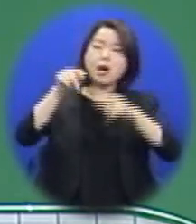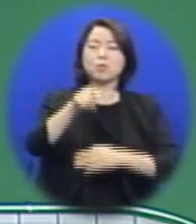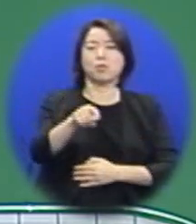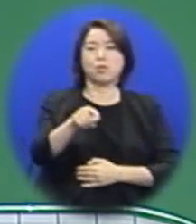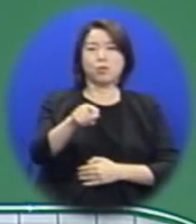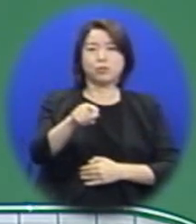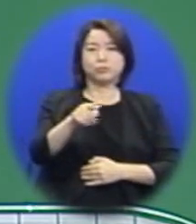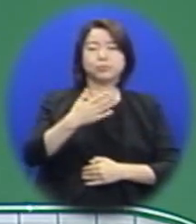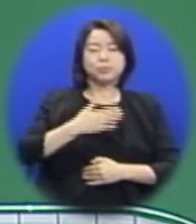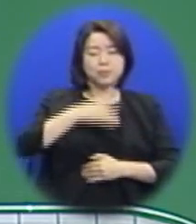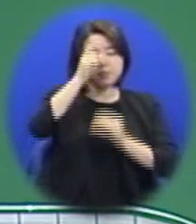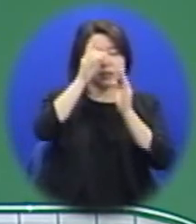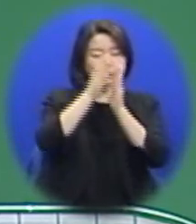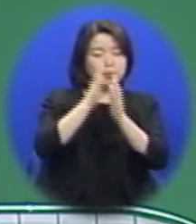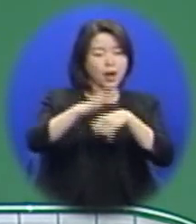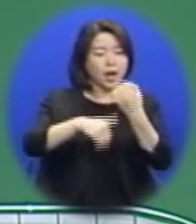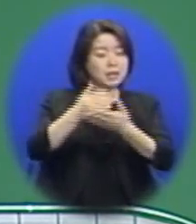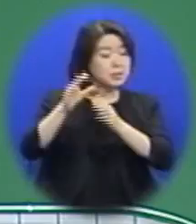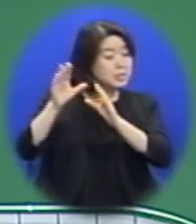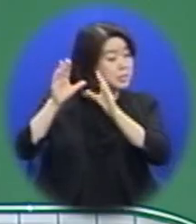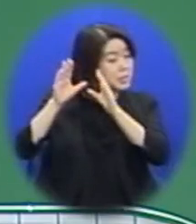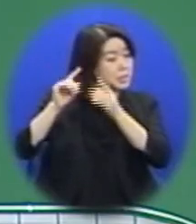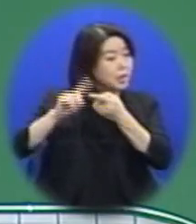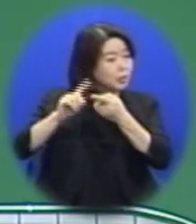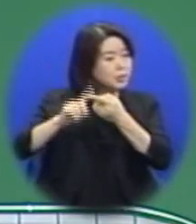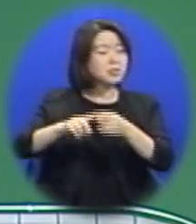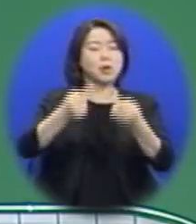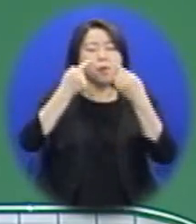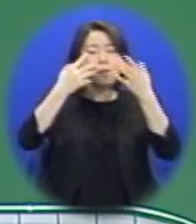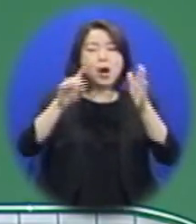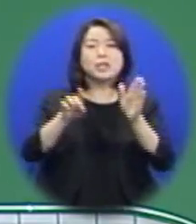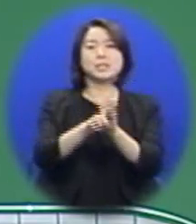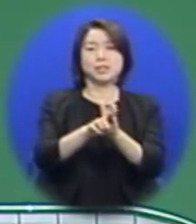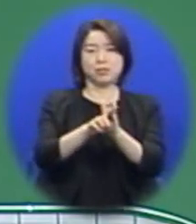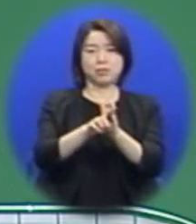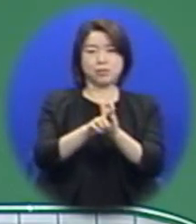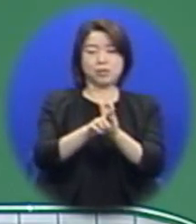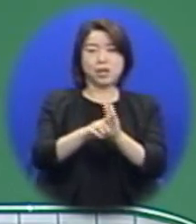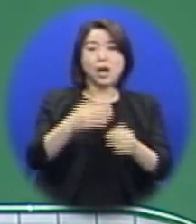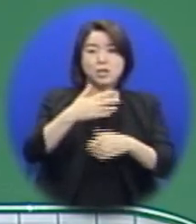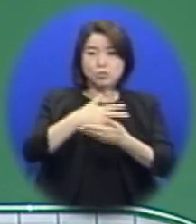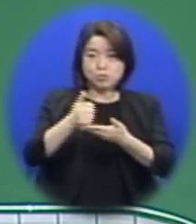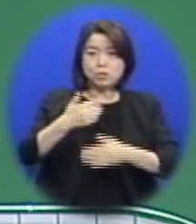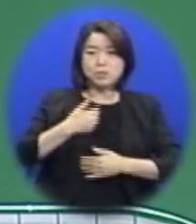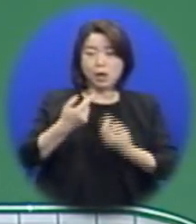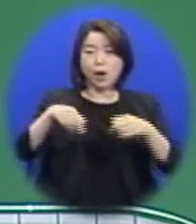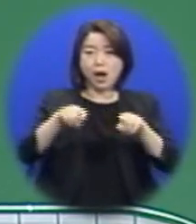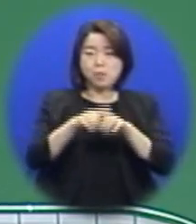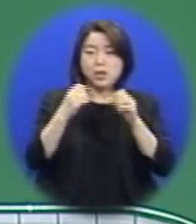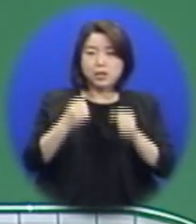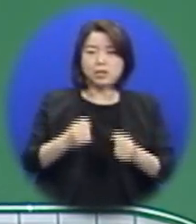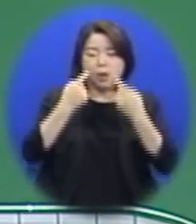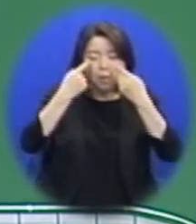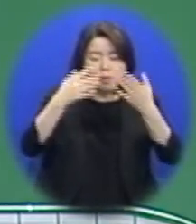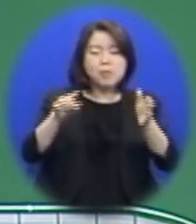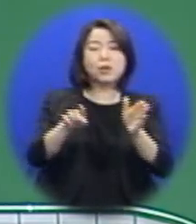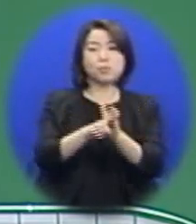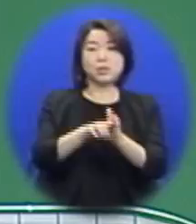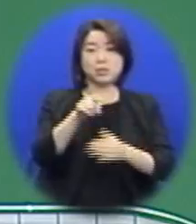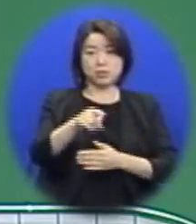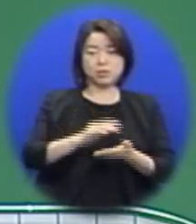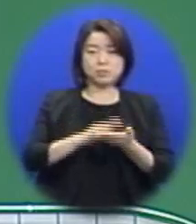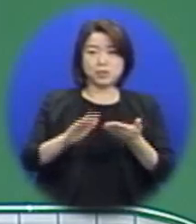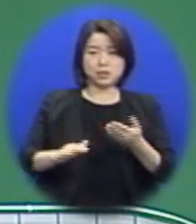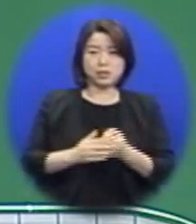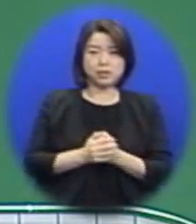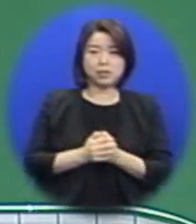내 기도를 하나님이 들으신다는 것을 확신하는 것, 주님이 나와 함께 계시다는 것을 분명히 믿게 되는 것입니다.